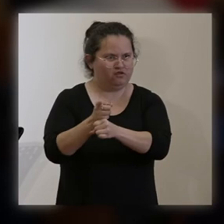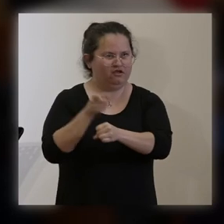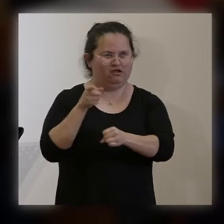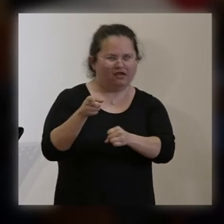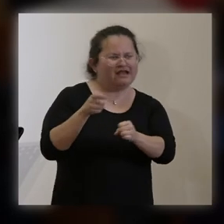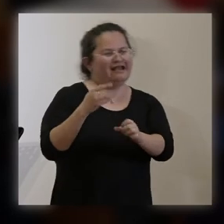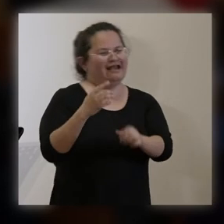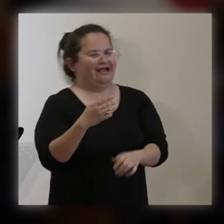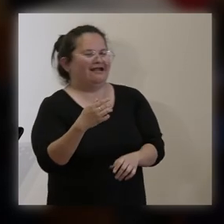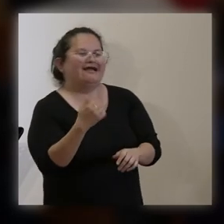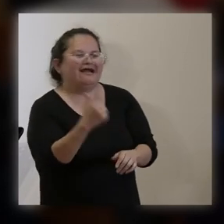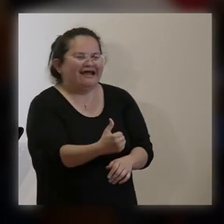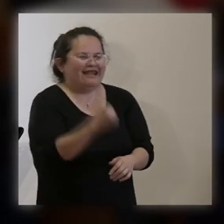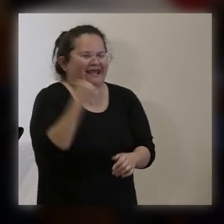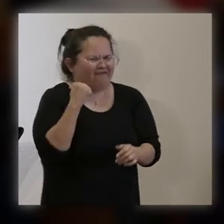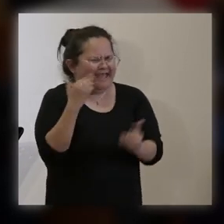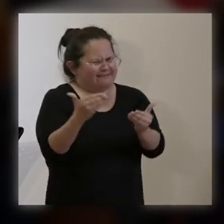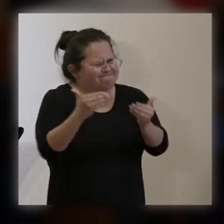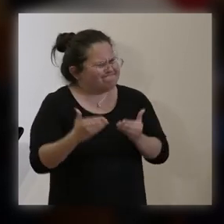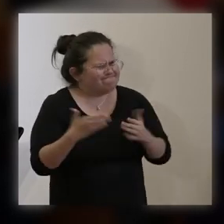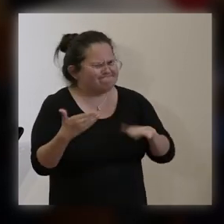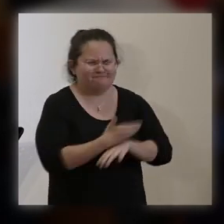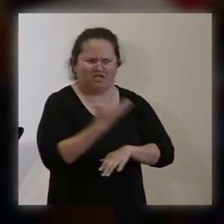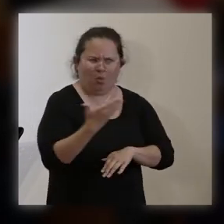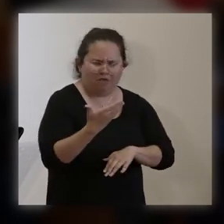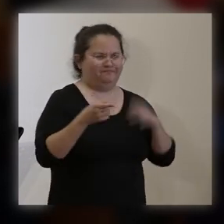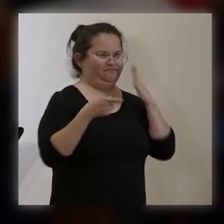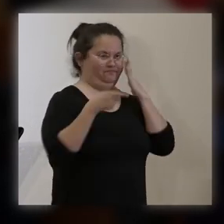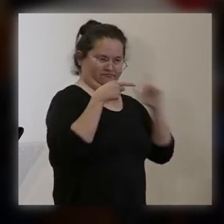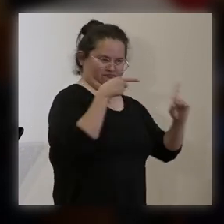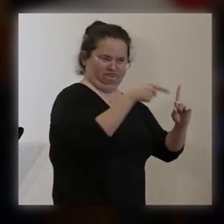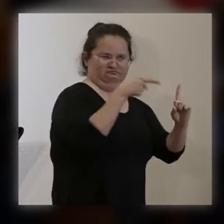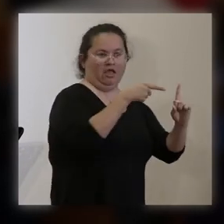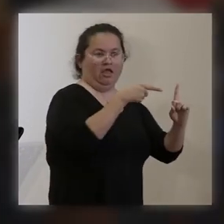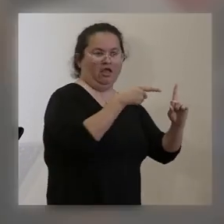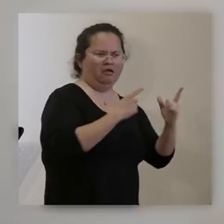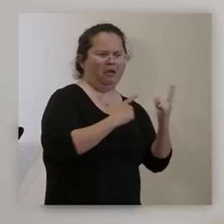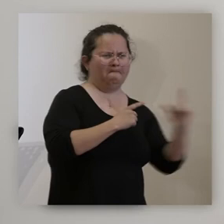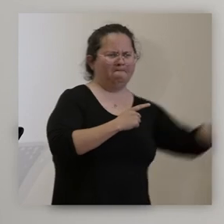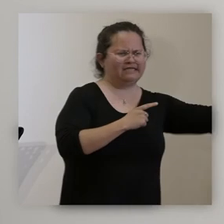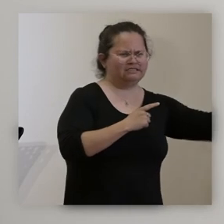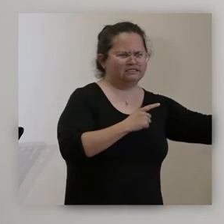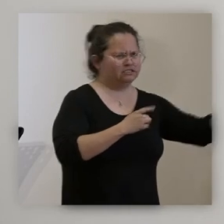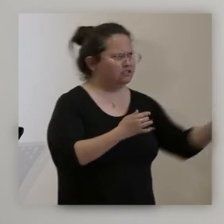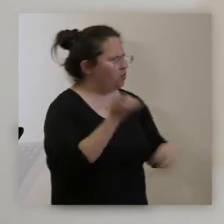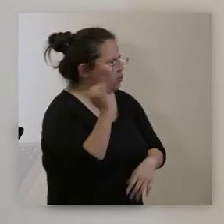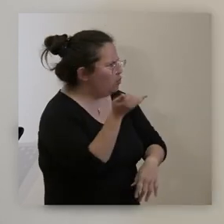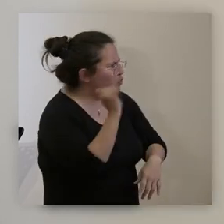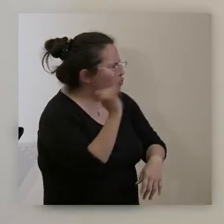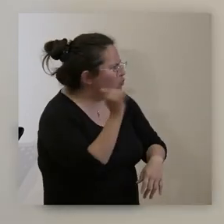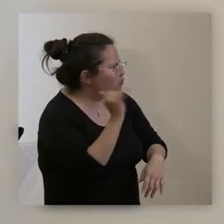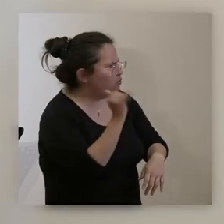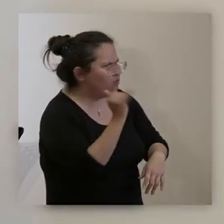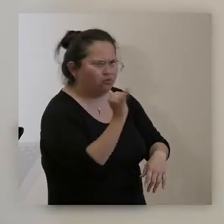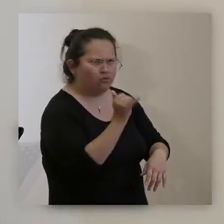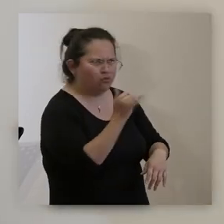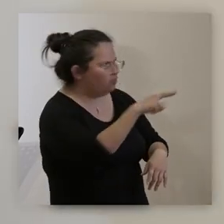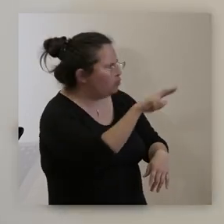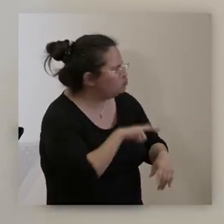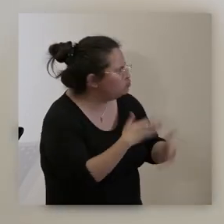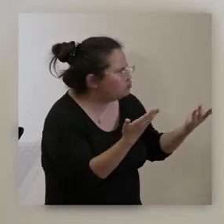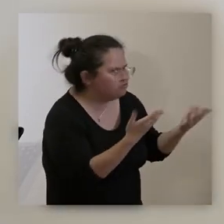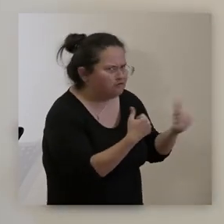femmes lorsque l'une reprochait à l'autre de s'être absentée trop longtemps pour aller vendre sa marchandise. Pour